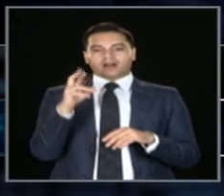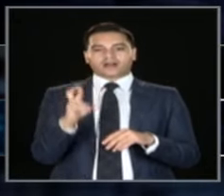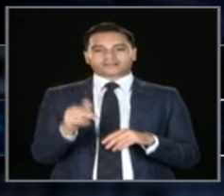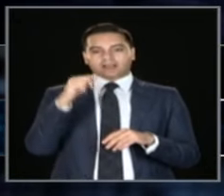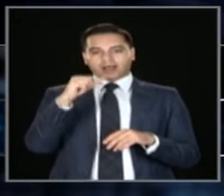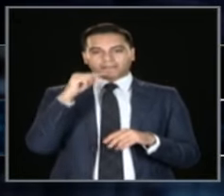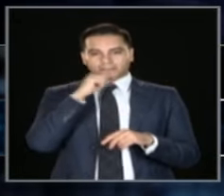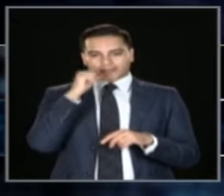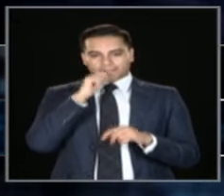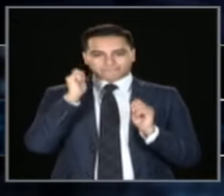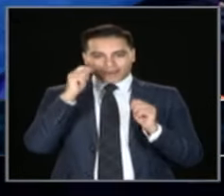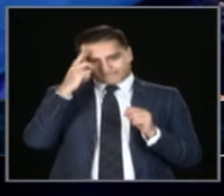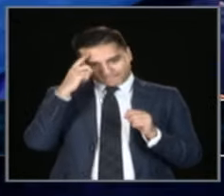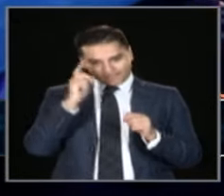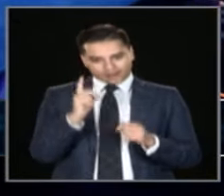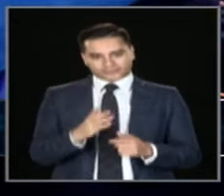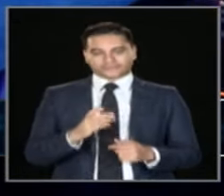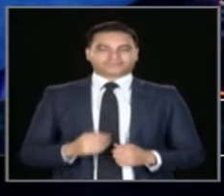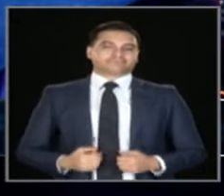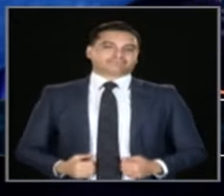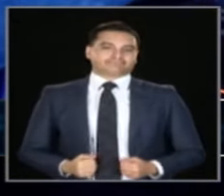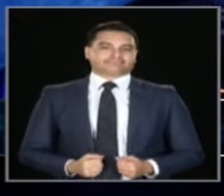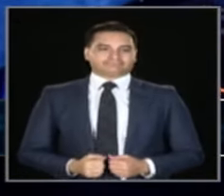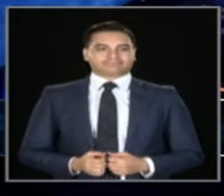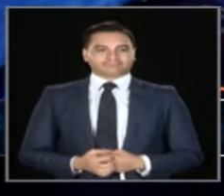هي؟ فصل.